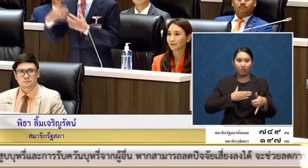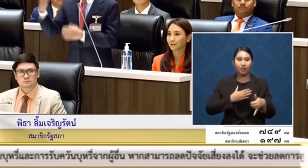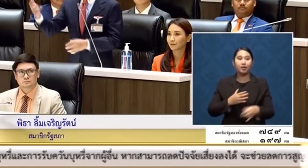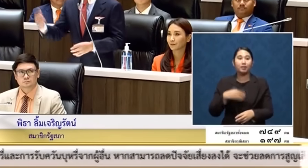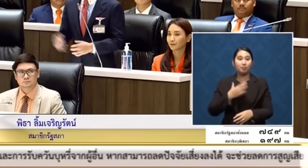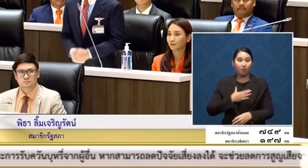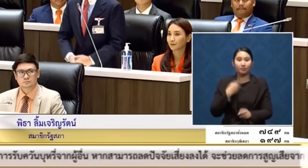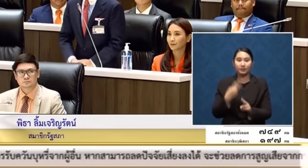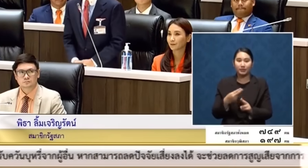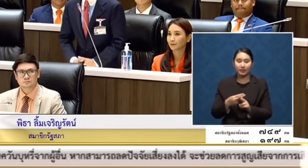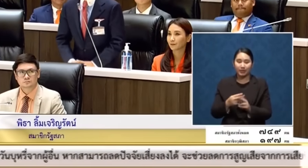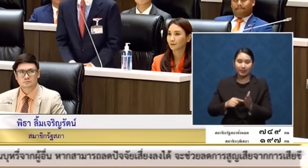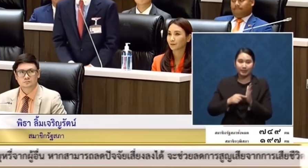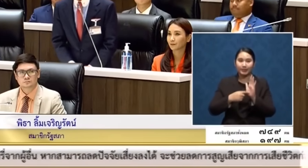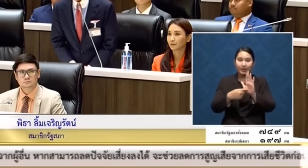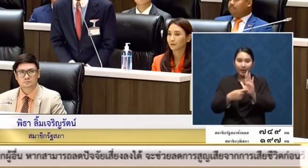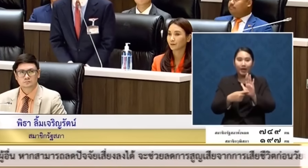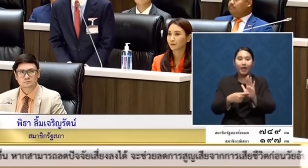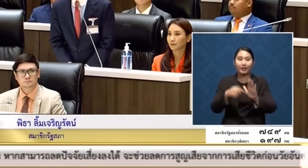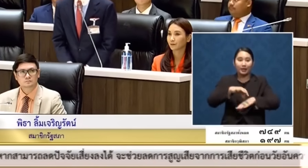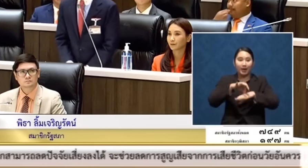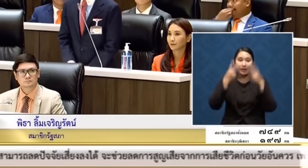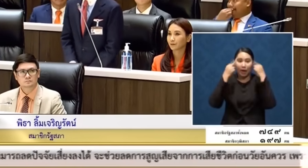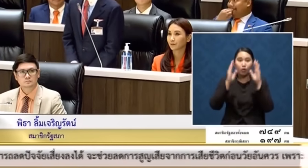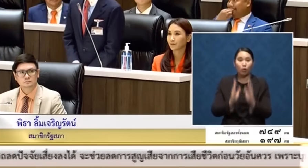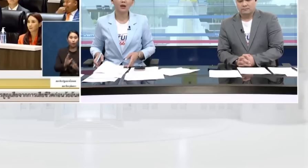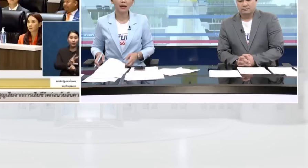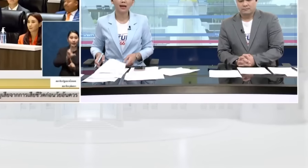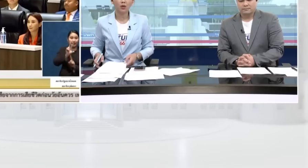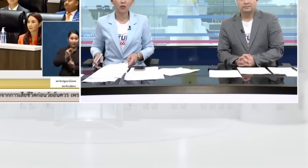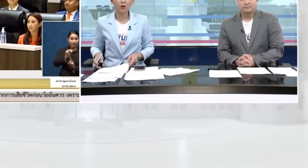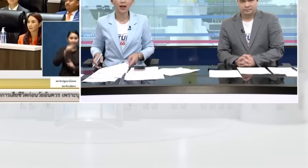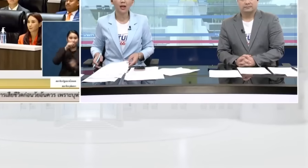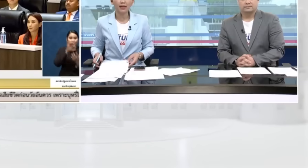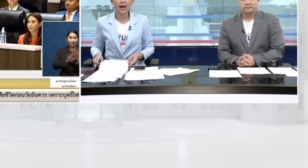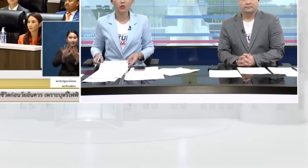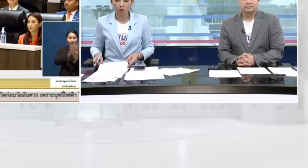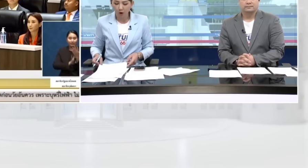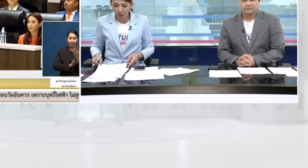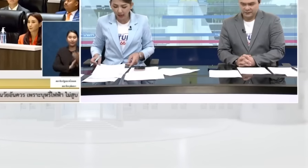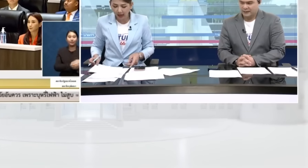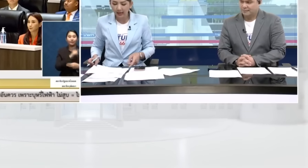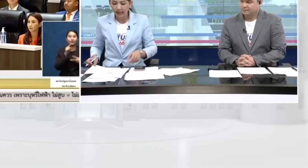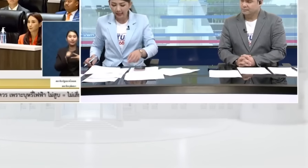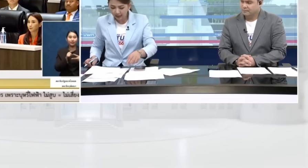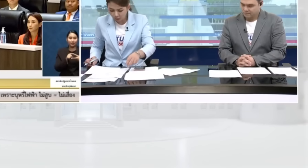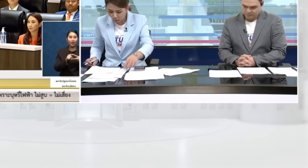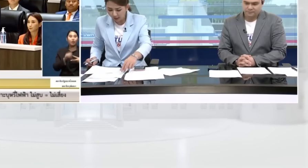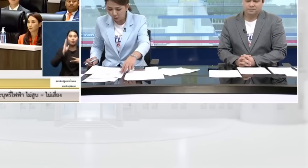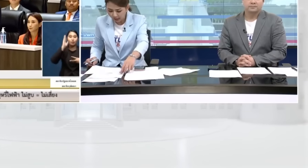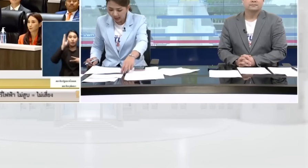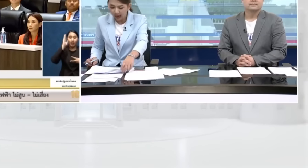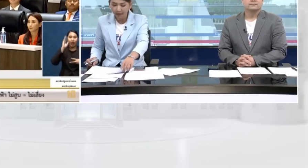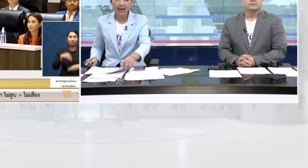าตั้งแต่ 9:30 นใช่มั้ยคะก็อยู่ระหว่างการอภิปรายก็สลับการอภิปรายทั้งเหล่าบรรดาสสทั้งเหล่าบรรดาสวด้วยนะคะแต่เจ้